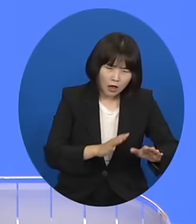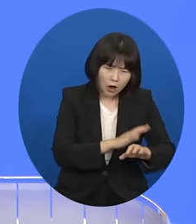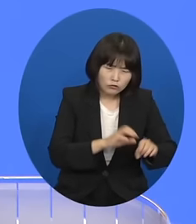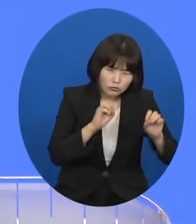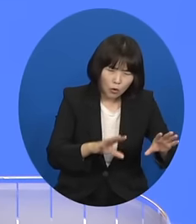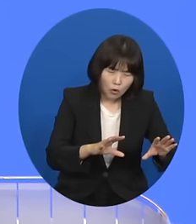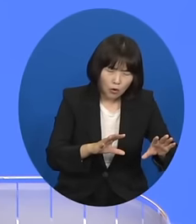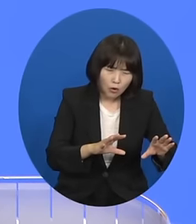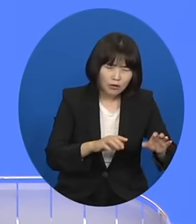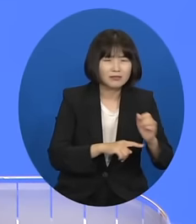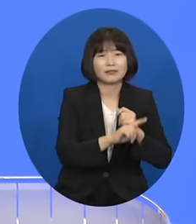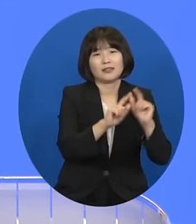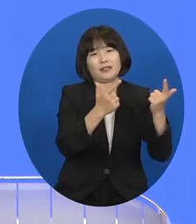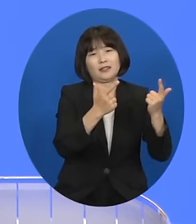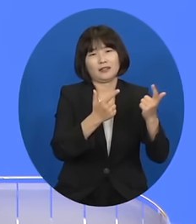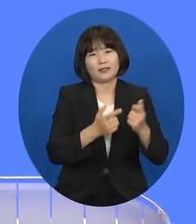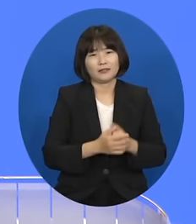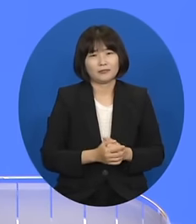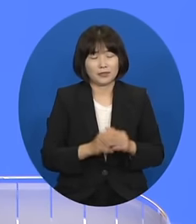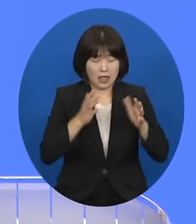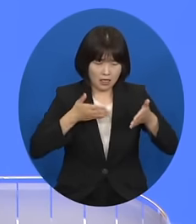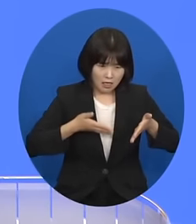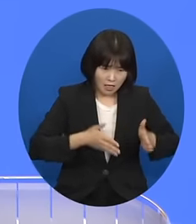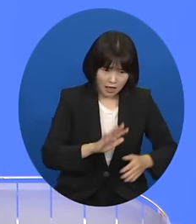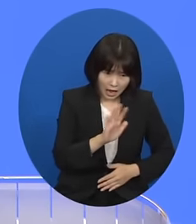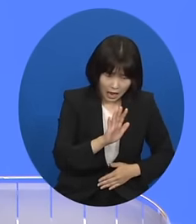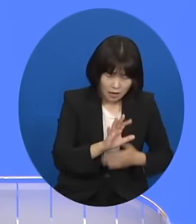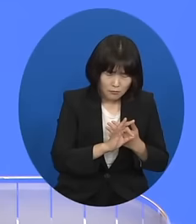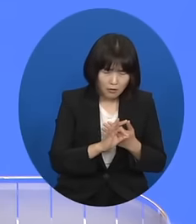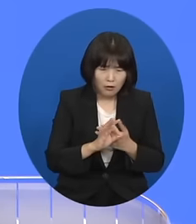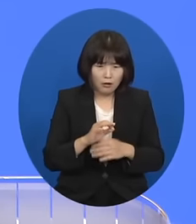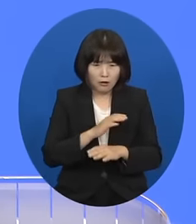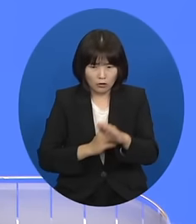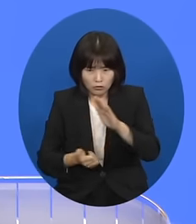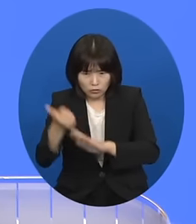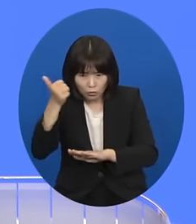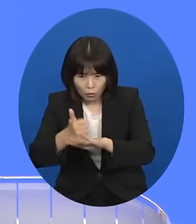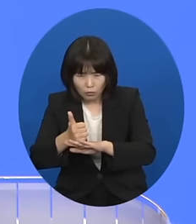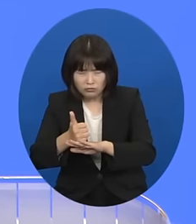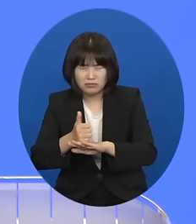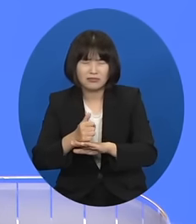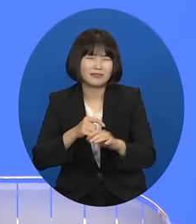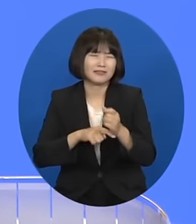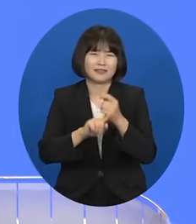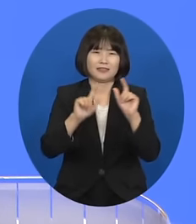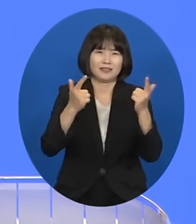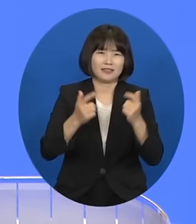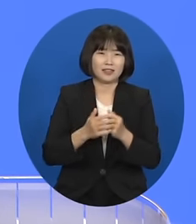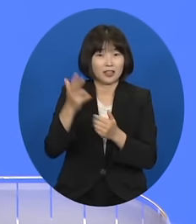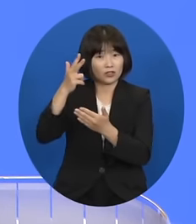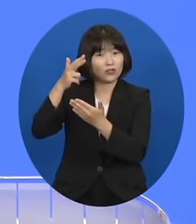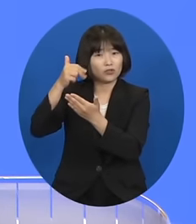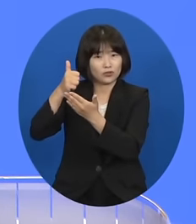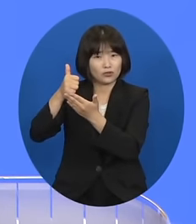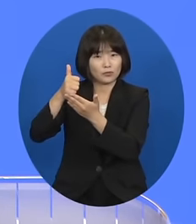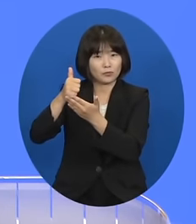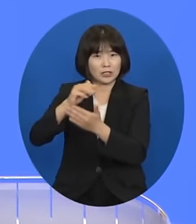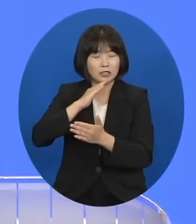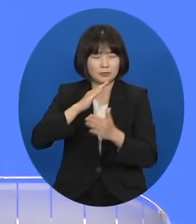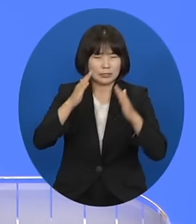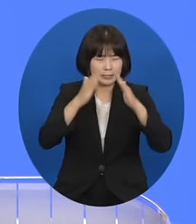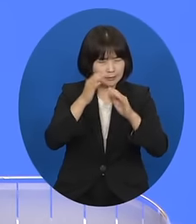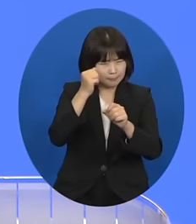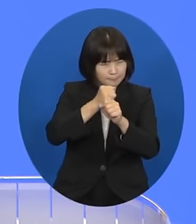아닙니다. 그래서 애를 낳지 않으면 너희는 잘 될 것이다, 그 말씀도 아닌 것이죠. 주님께서 정말 집을